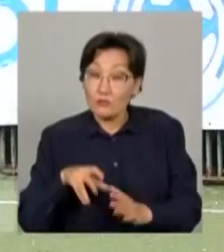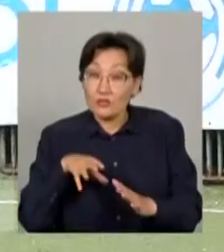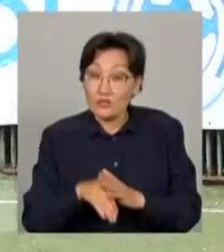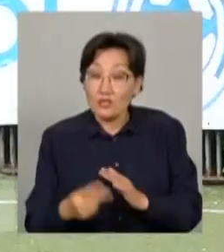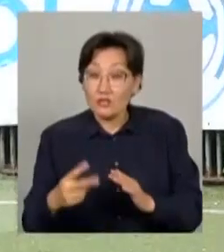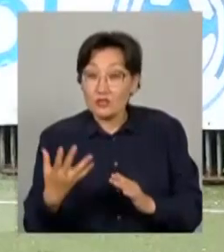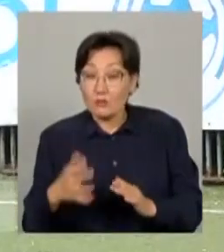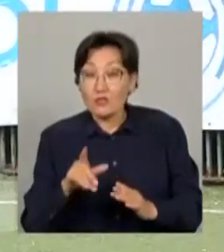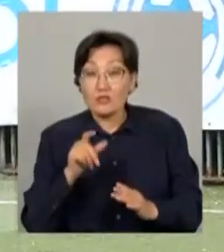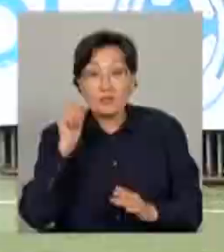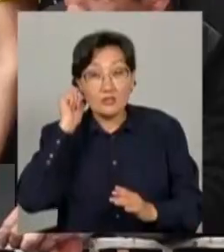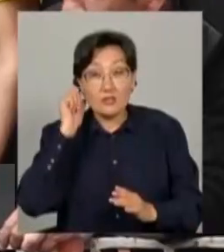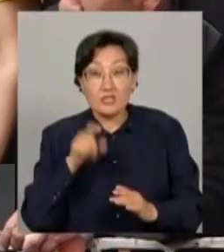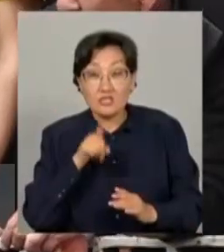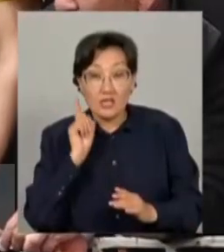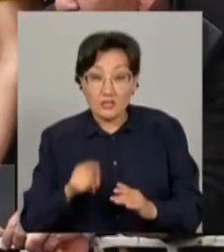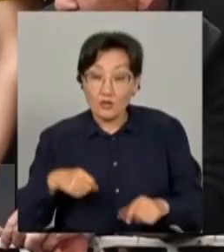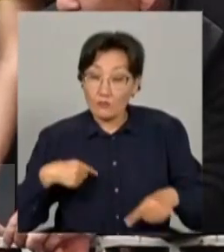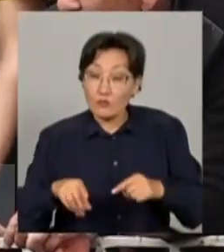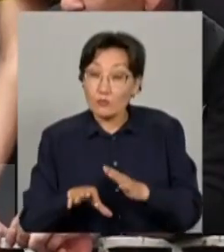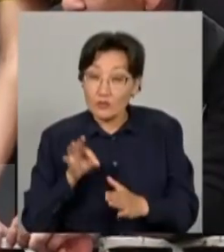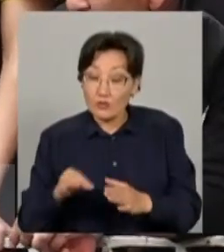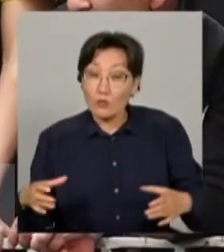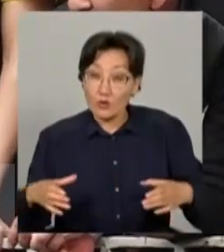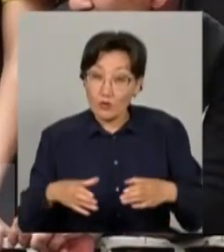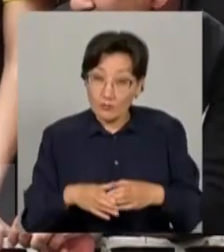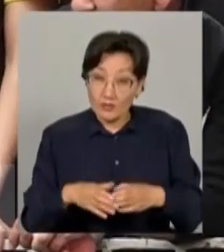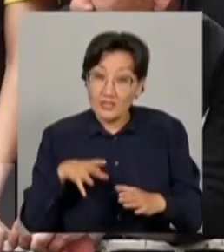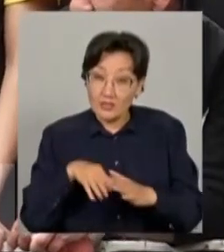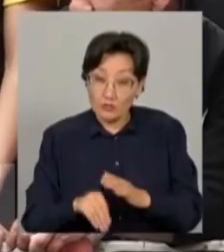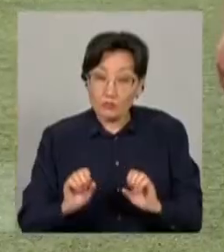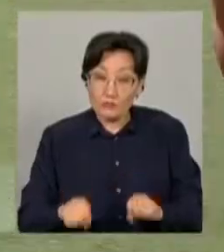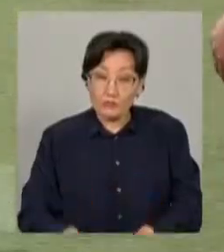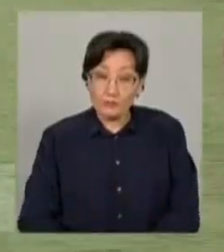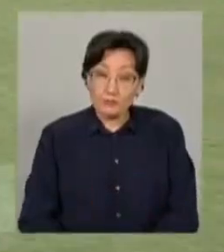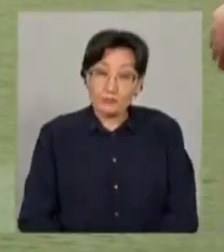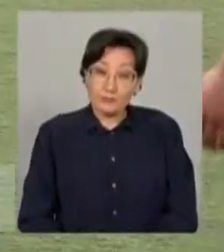арасынан 25 жас футболшы іріктеліп, ұлттық құраманың қатарына өтеді.